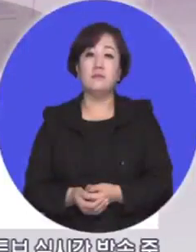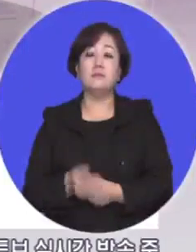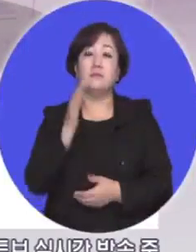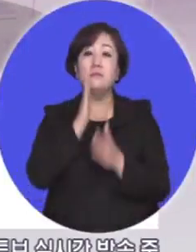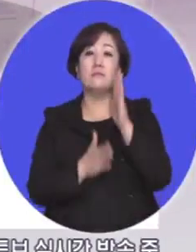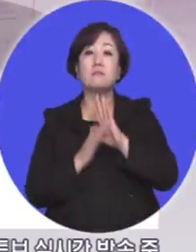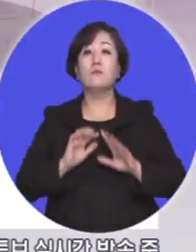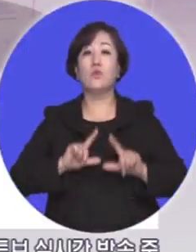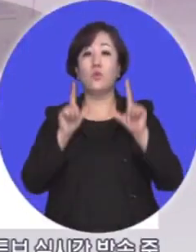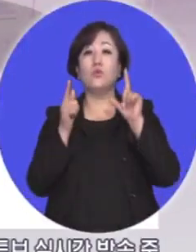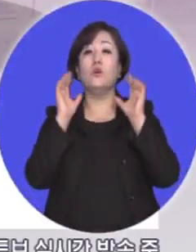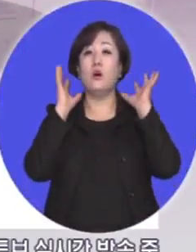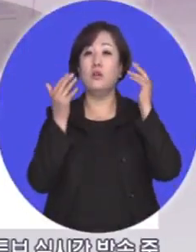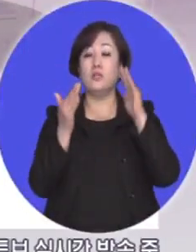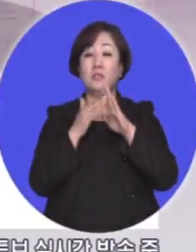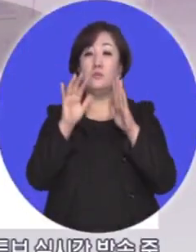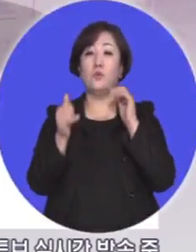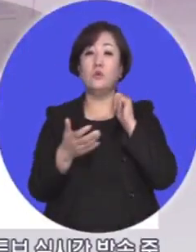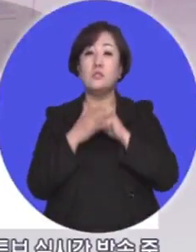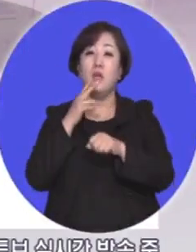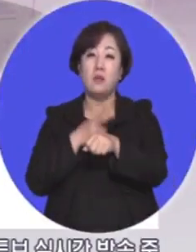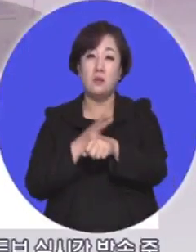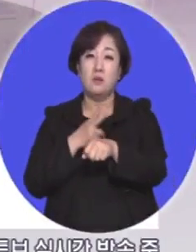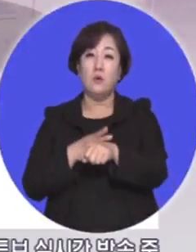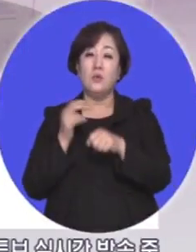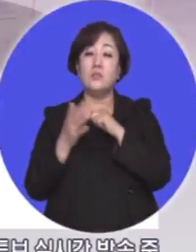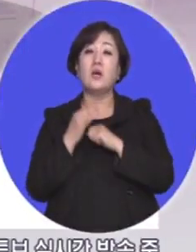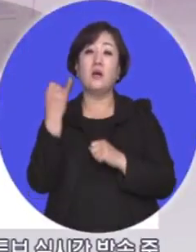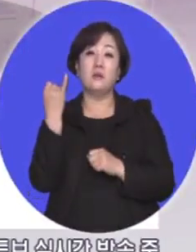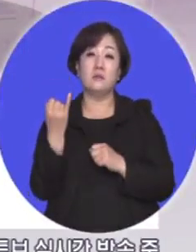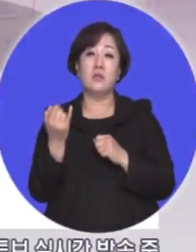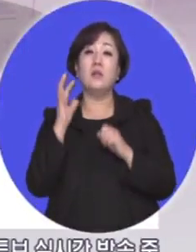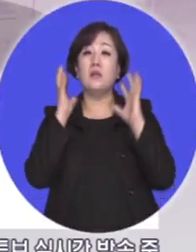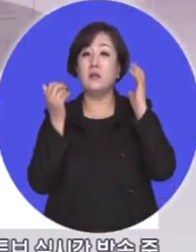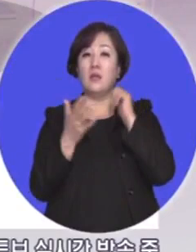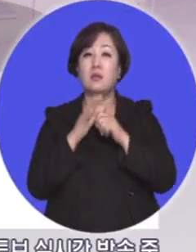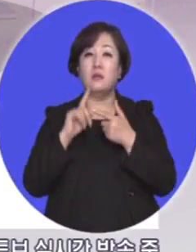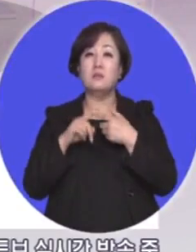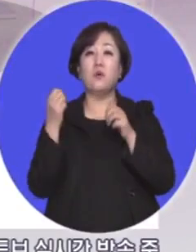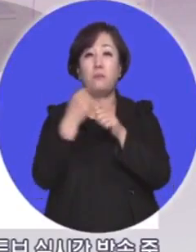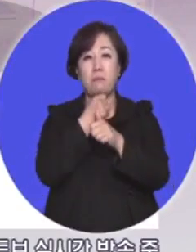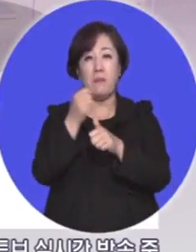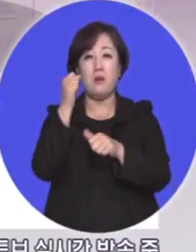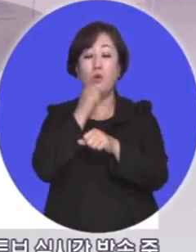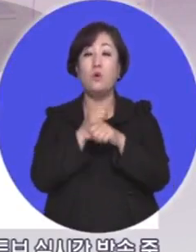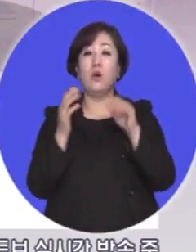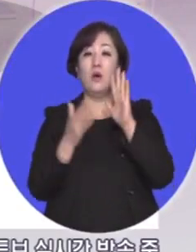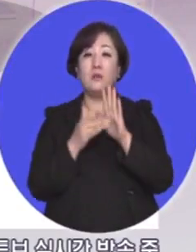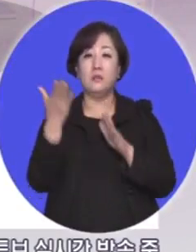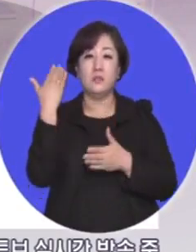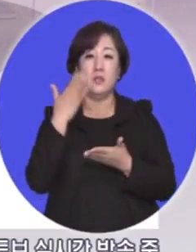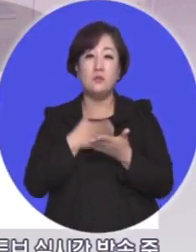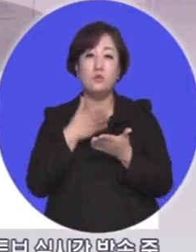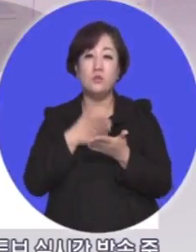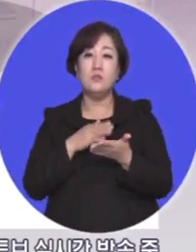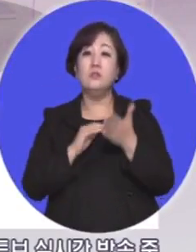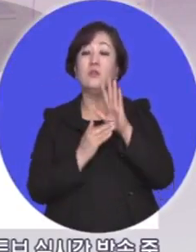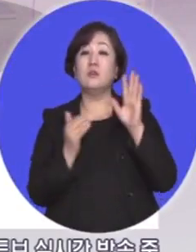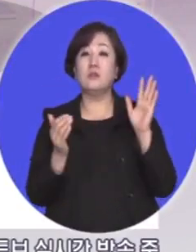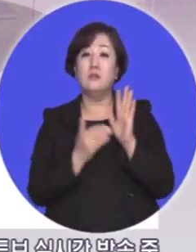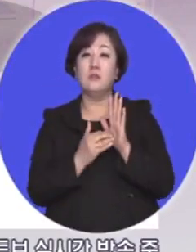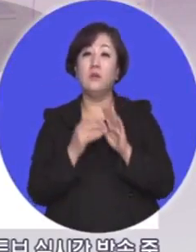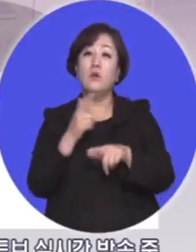울산 동구에 한 어린이집에서 보육교사가 6살 아이를 발로 밟아 학대 따른 소식 전해 드렸는데요